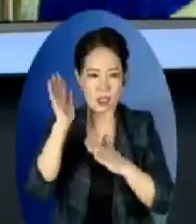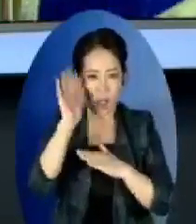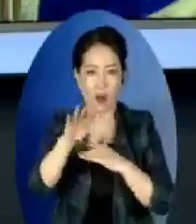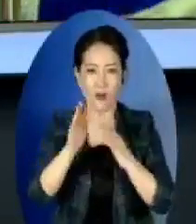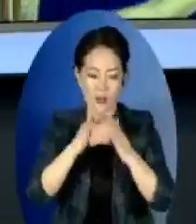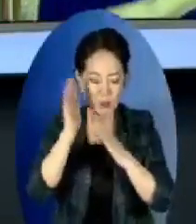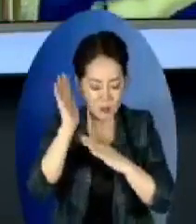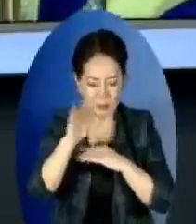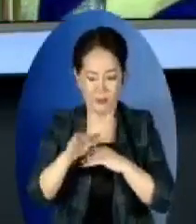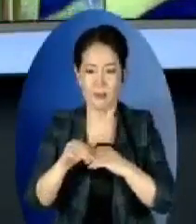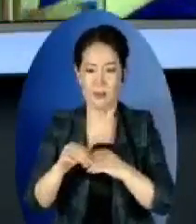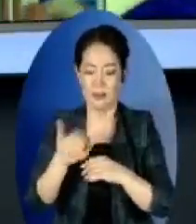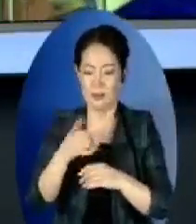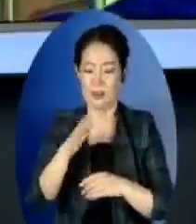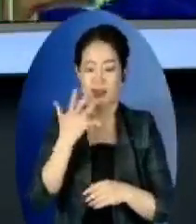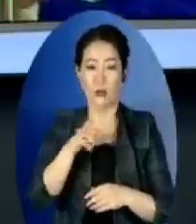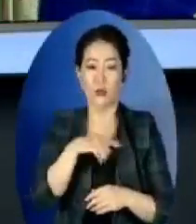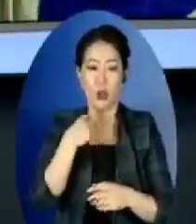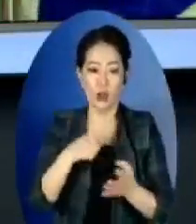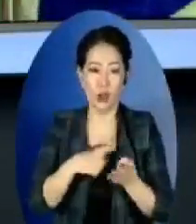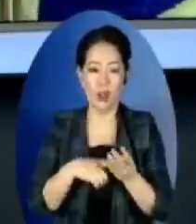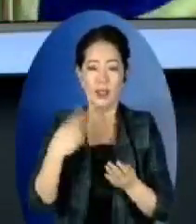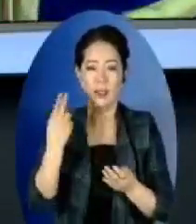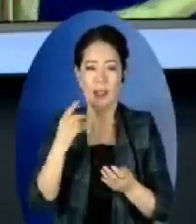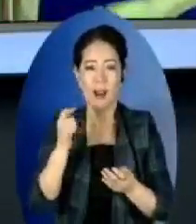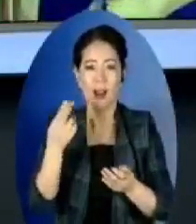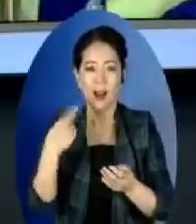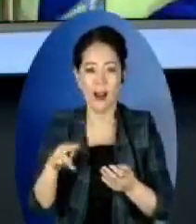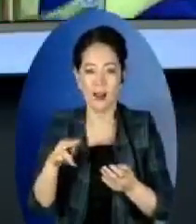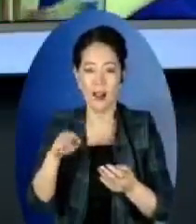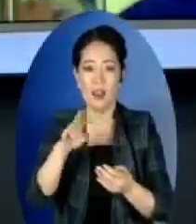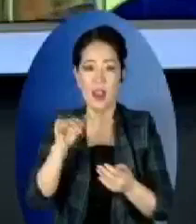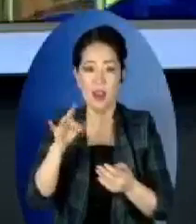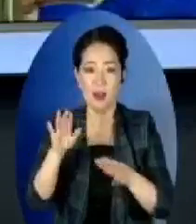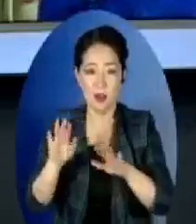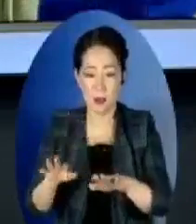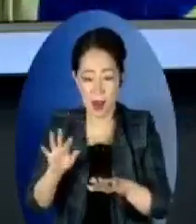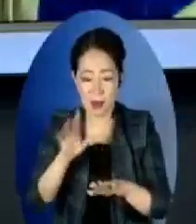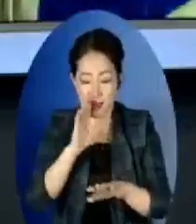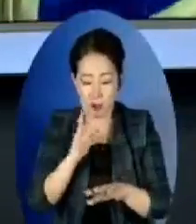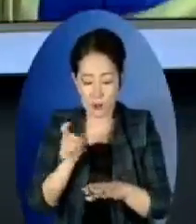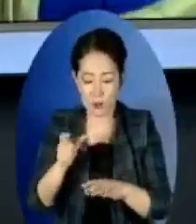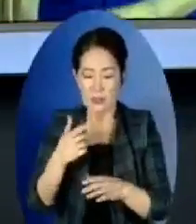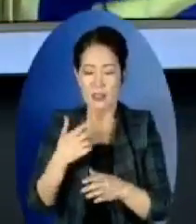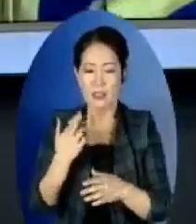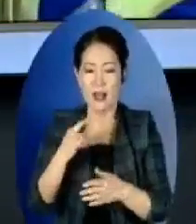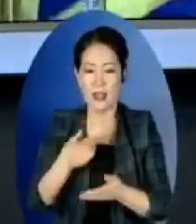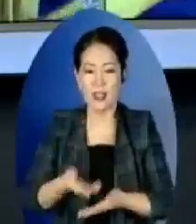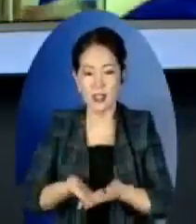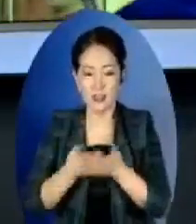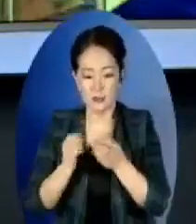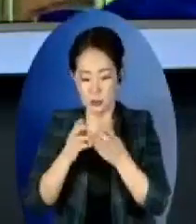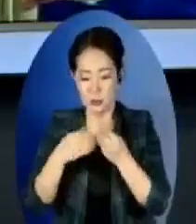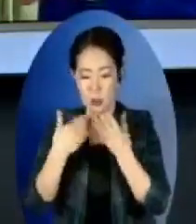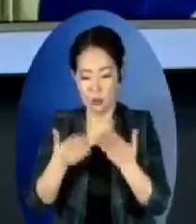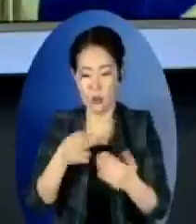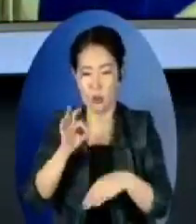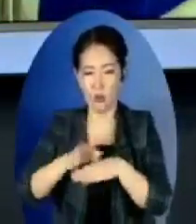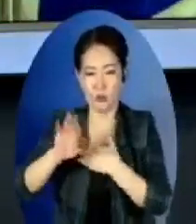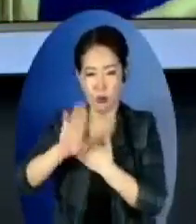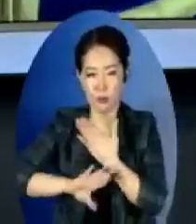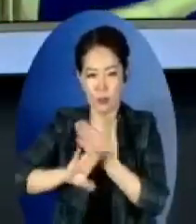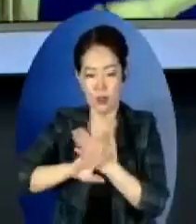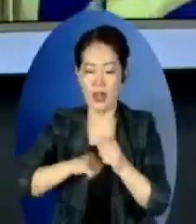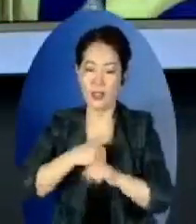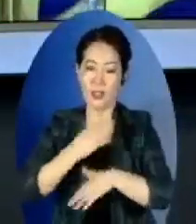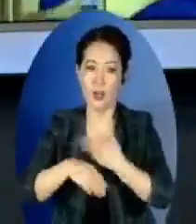буцааж 5 толгой цагаан хат чиглэл тээвэр ихээр үлдэж байгаа жолооч нарт дархлаа дэмжих бүтээгдэхүүн олгох тэднийг халдвараас сэргийлэх ажлуудыг